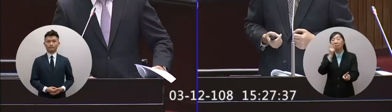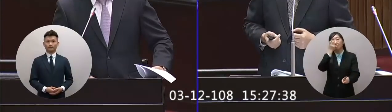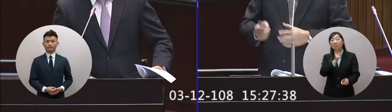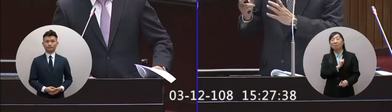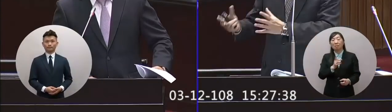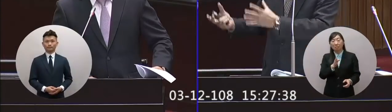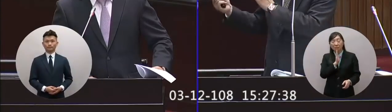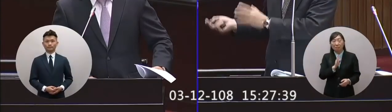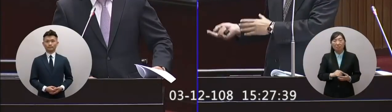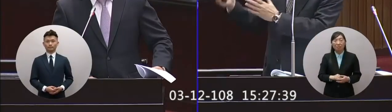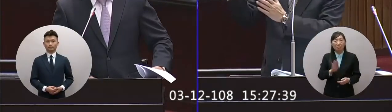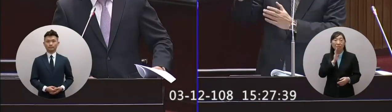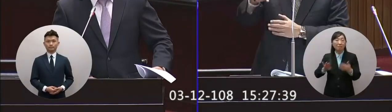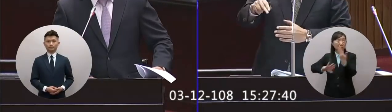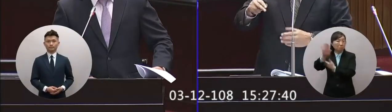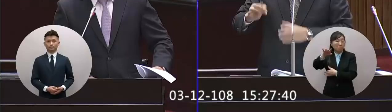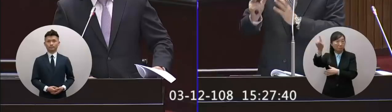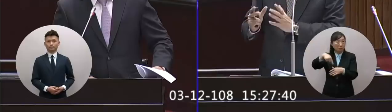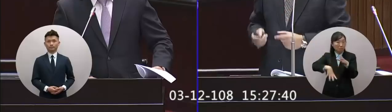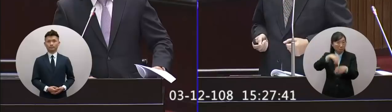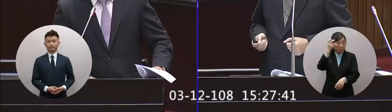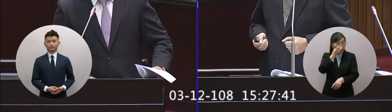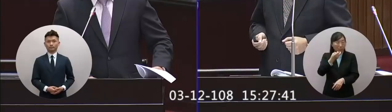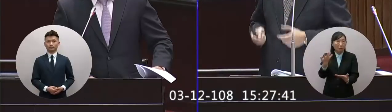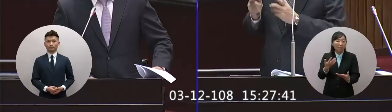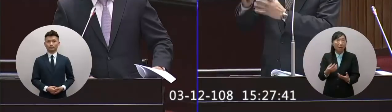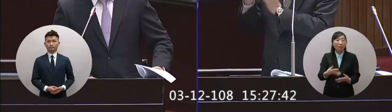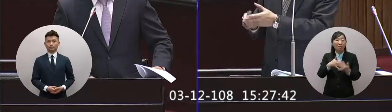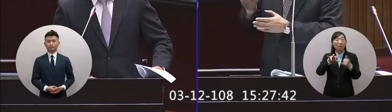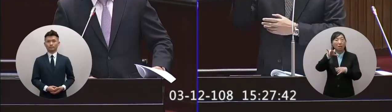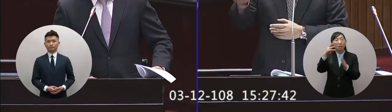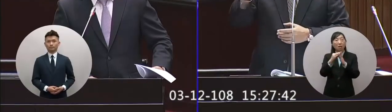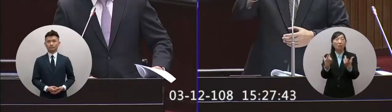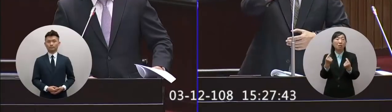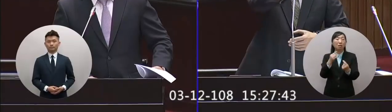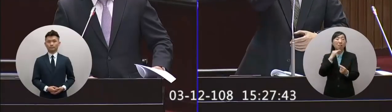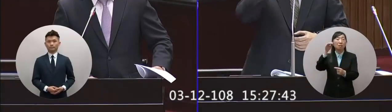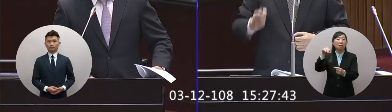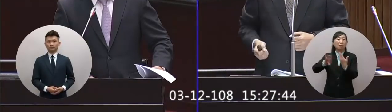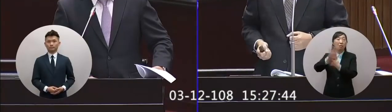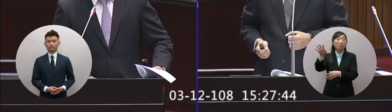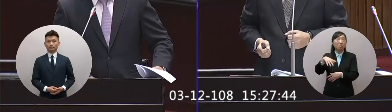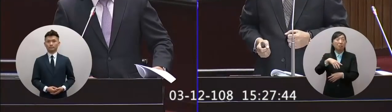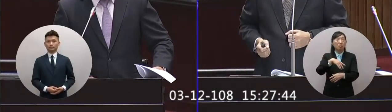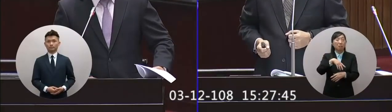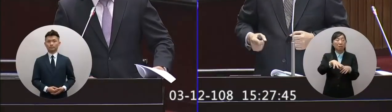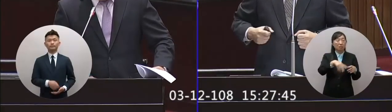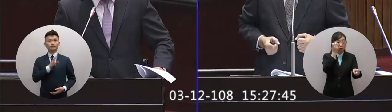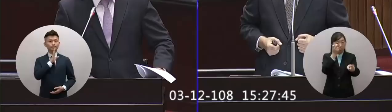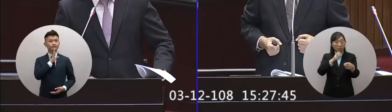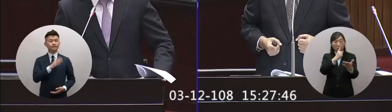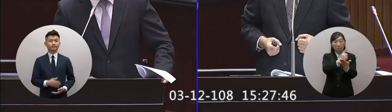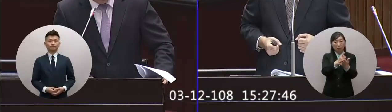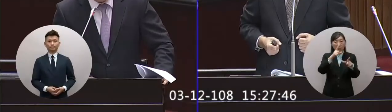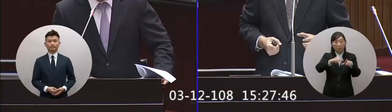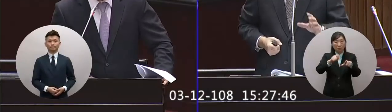己嘛。啊，那运安会是从外面来抽查嘛？民航局也是从外面来检查各个航空公司嘛？ 是， 安